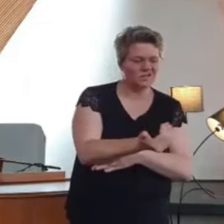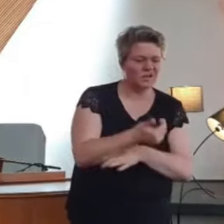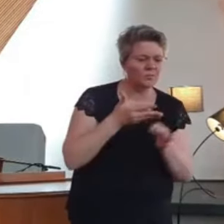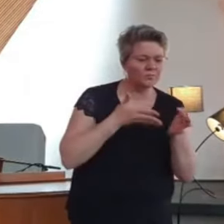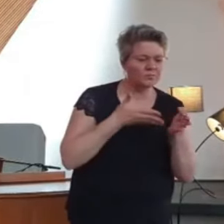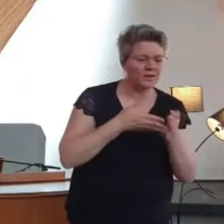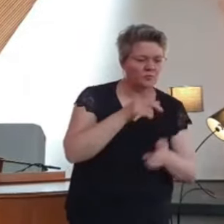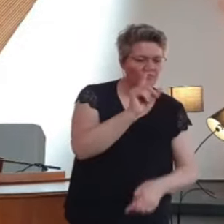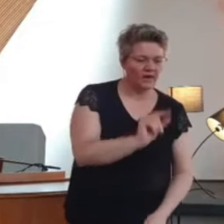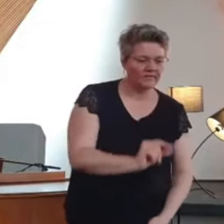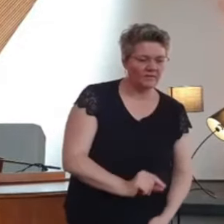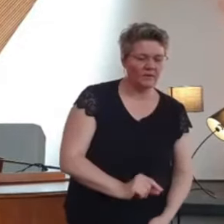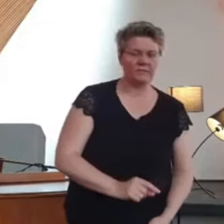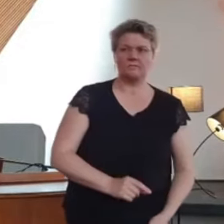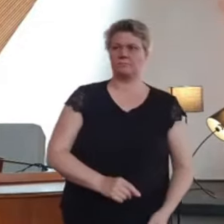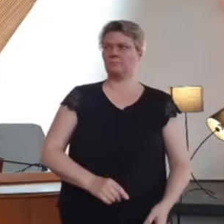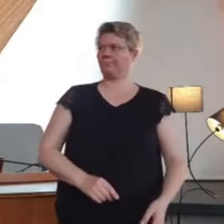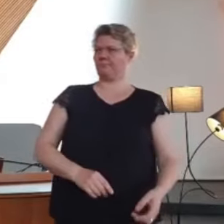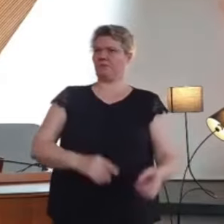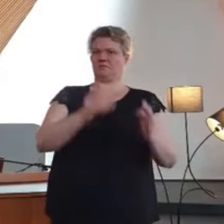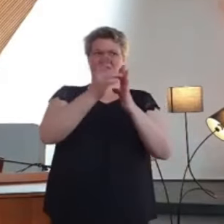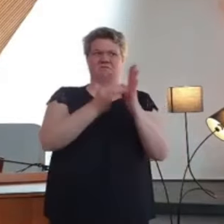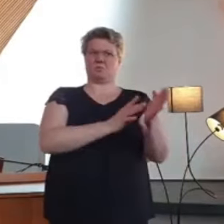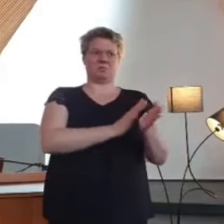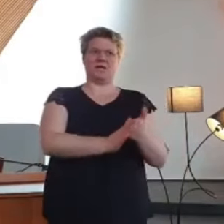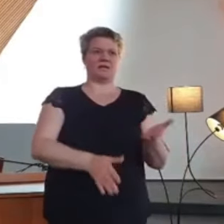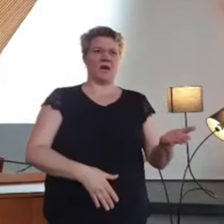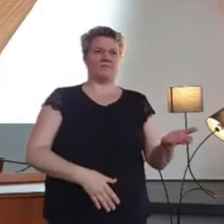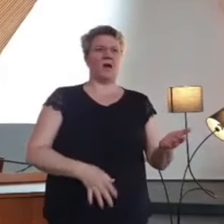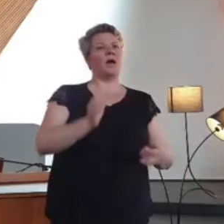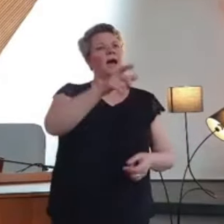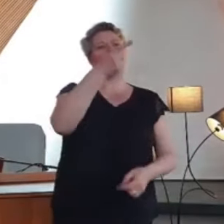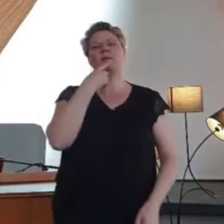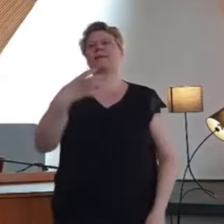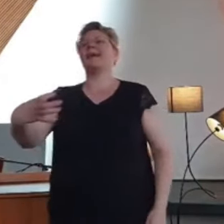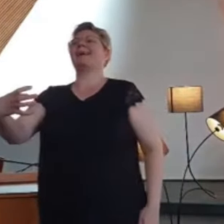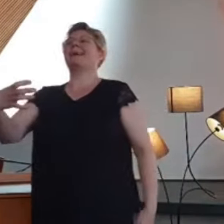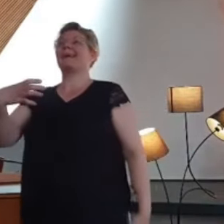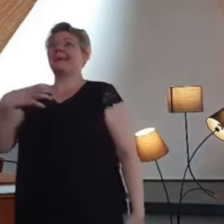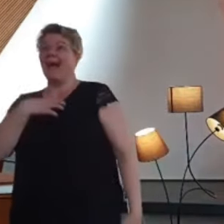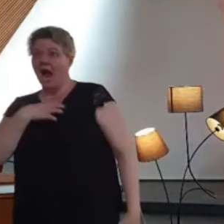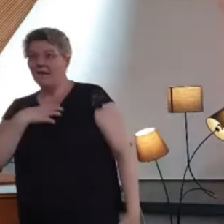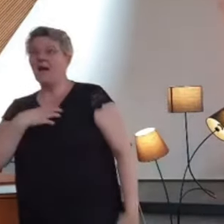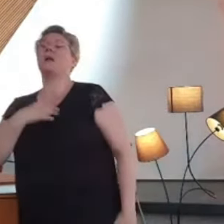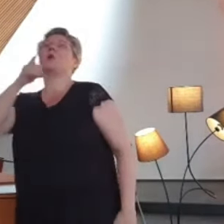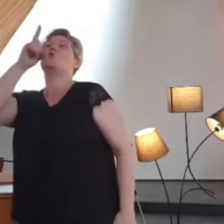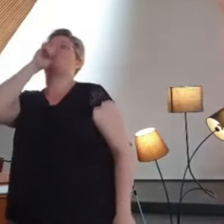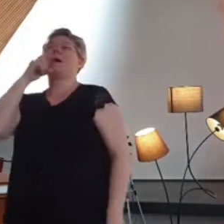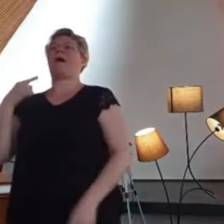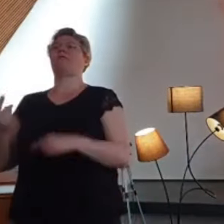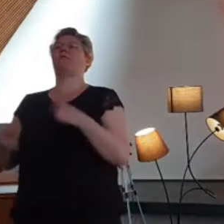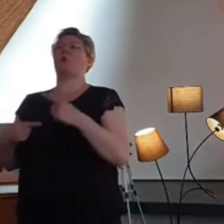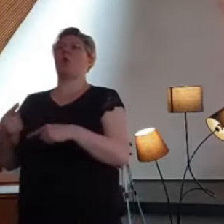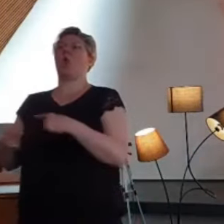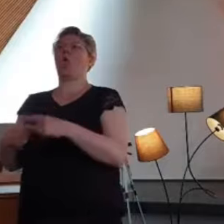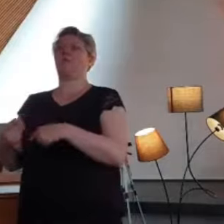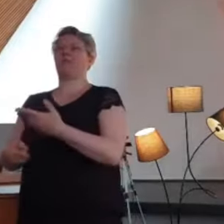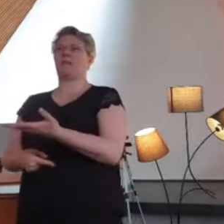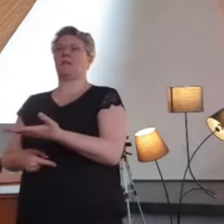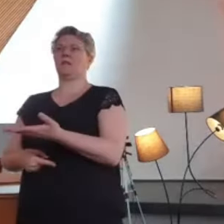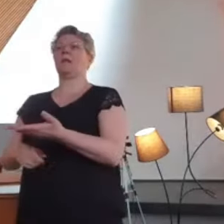Und das ist gar nicht so leicht zu definieren. Also manche sagen, eine Krankheit ist eher etwas Vorübergehendes. Etwas,